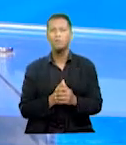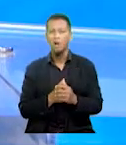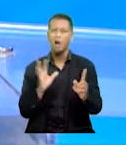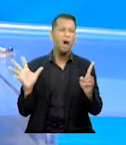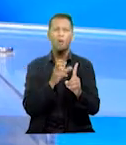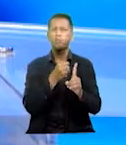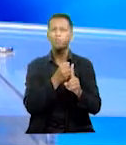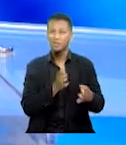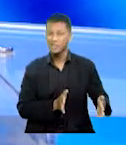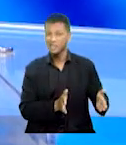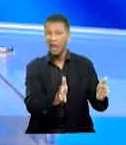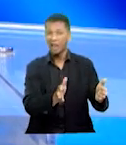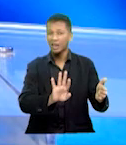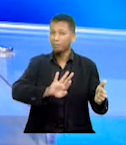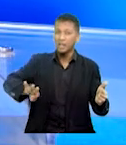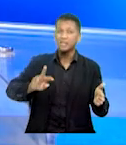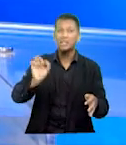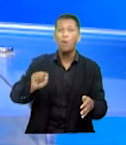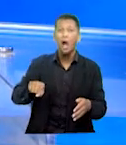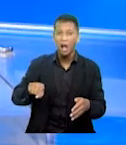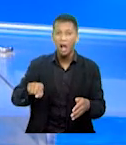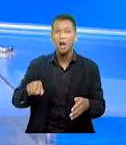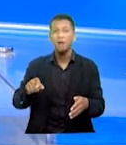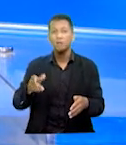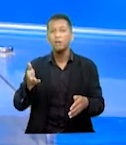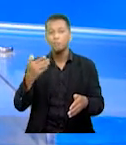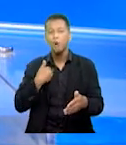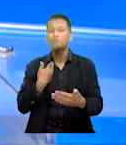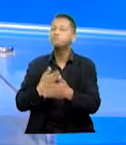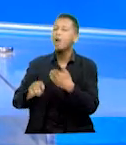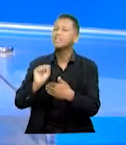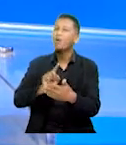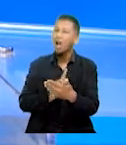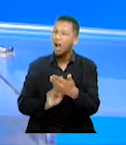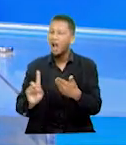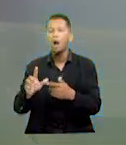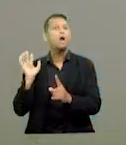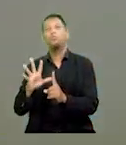korban terjadi di pinggir jalan di depan sekolah sewaktu para siswa hendak pulang.